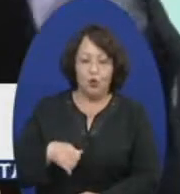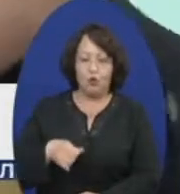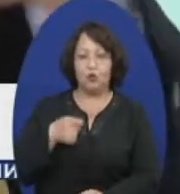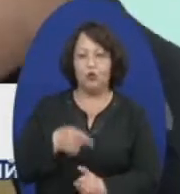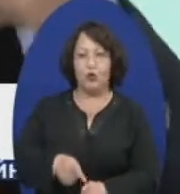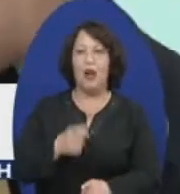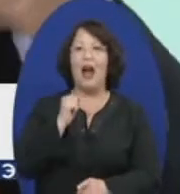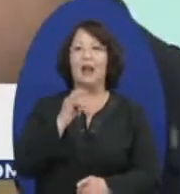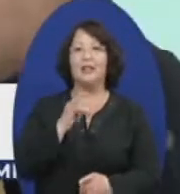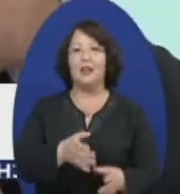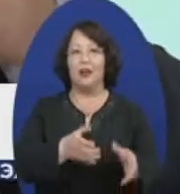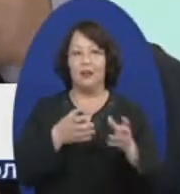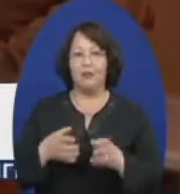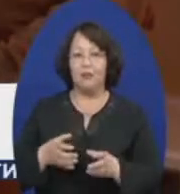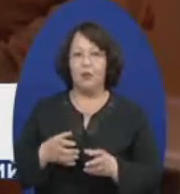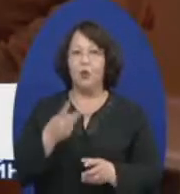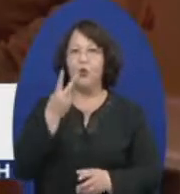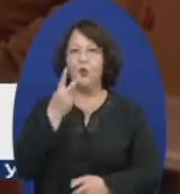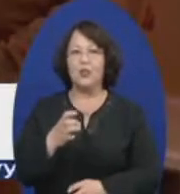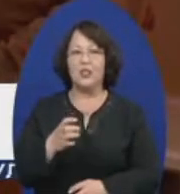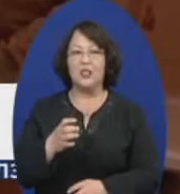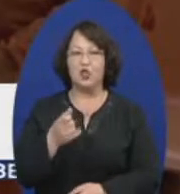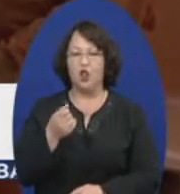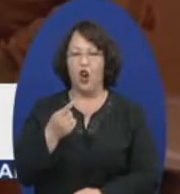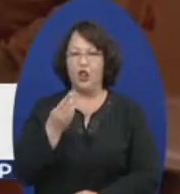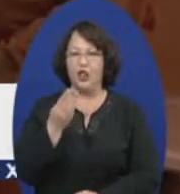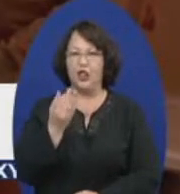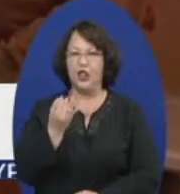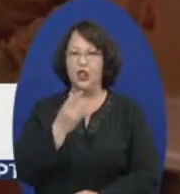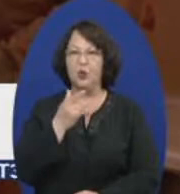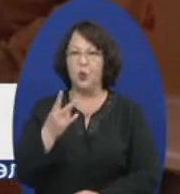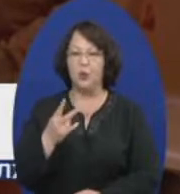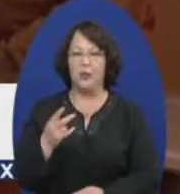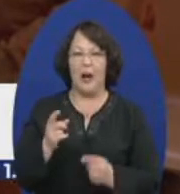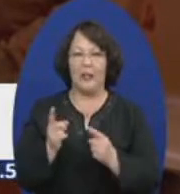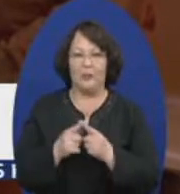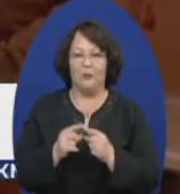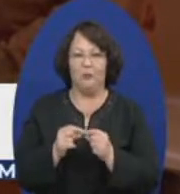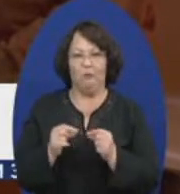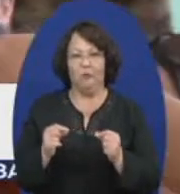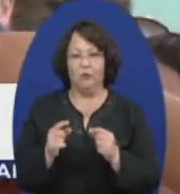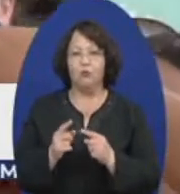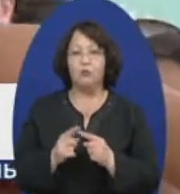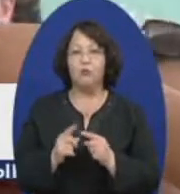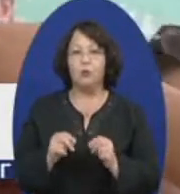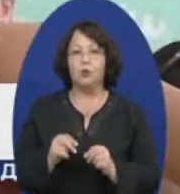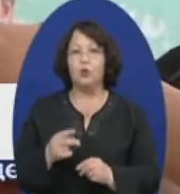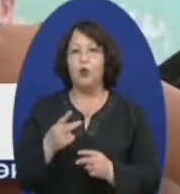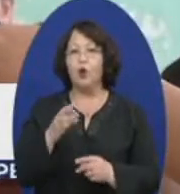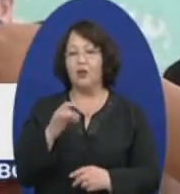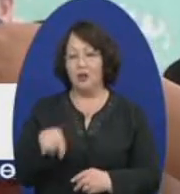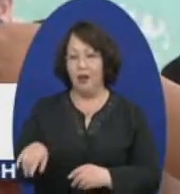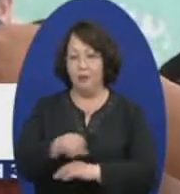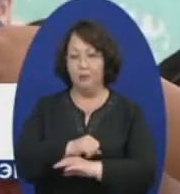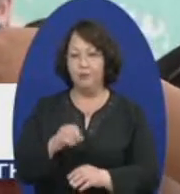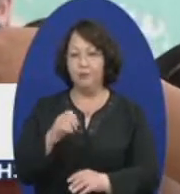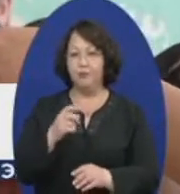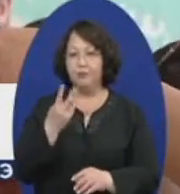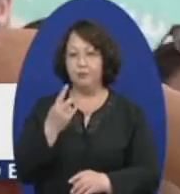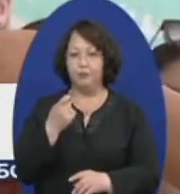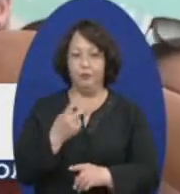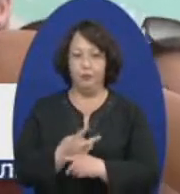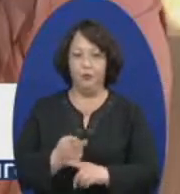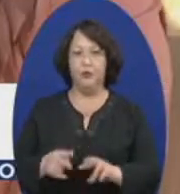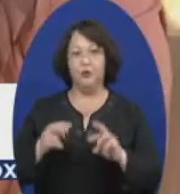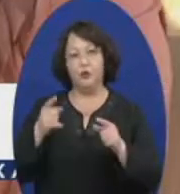усан тийм яманд усан ширүүн болцсон. Өвөрхангай аймгийн уян госмын жаргалан тоогийн иргэд зөвхөн үндсэн хуулийн нэмэлт өөрчлөлтийн талаар